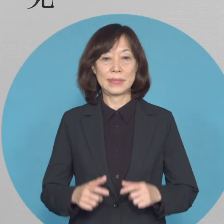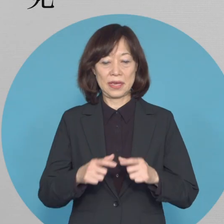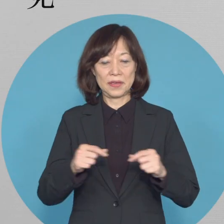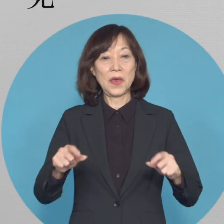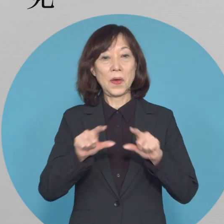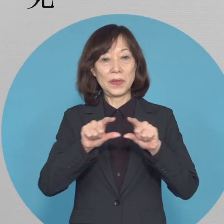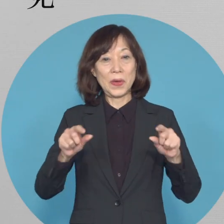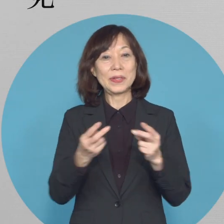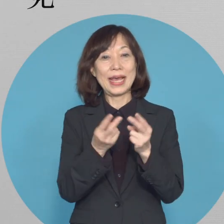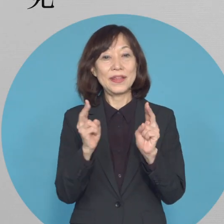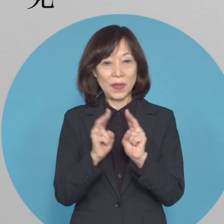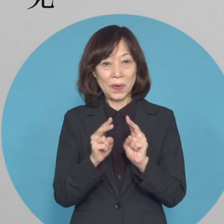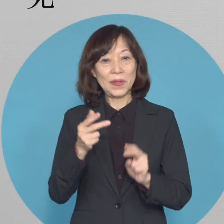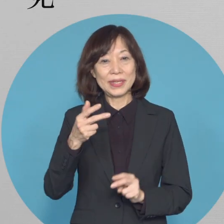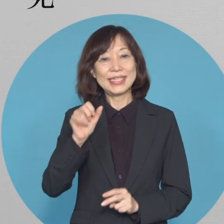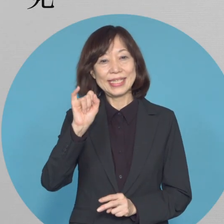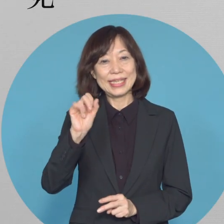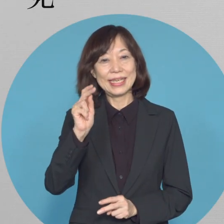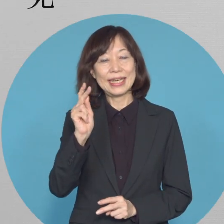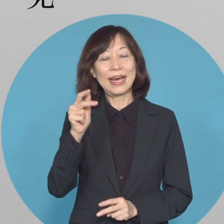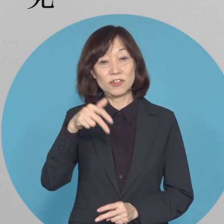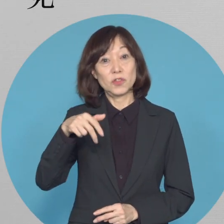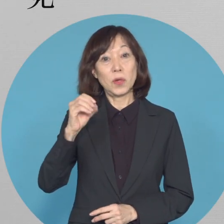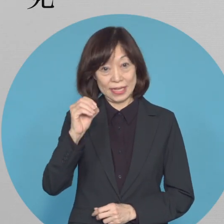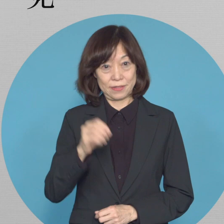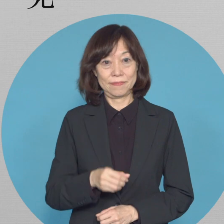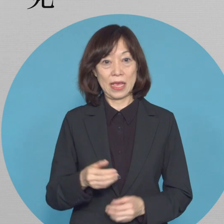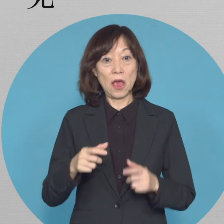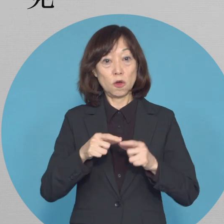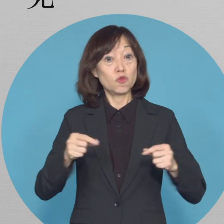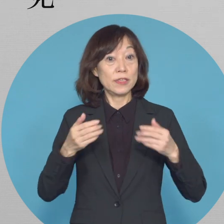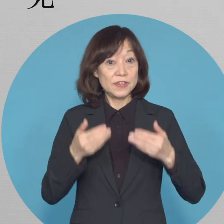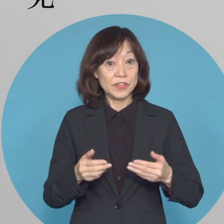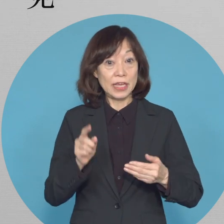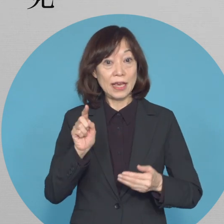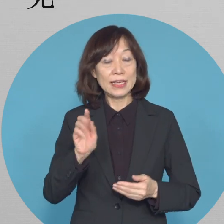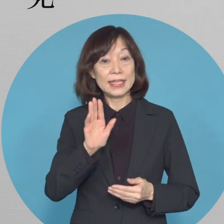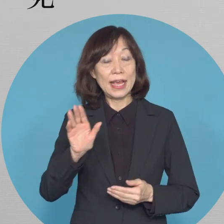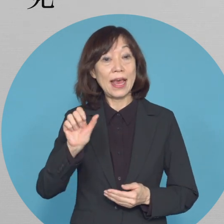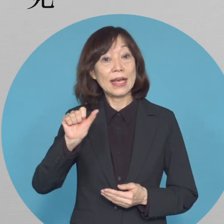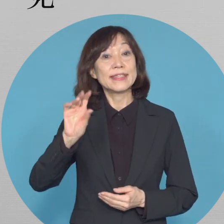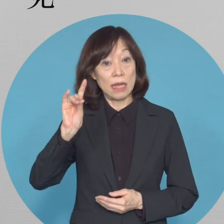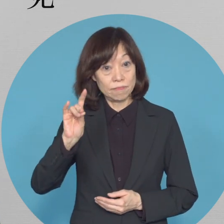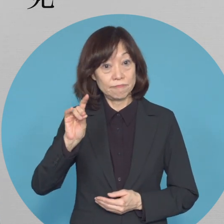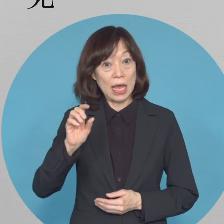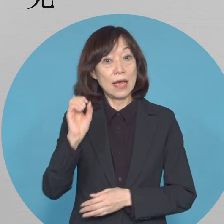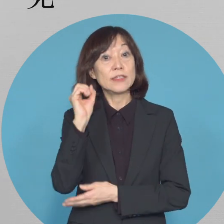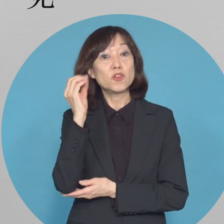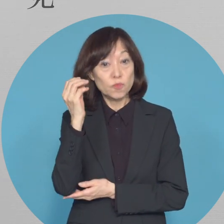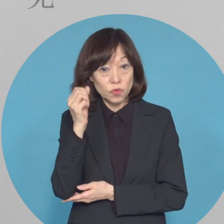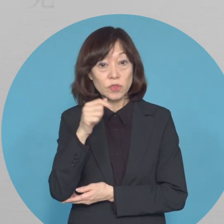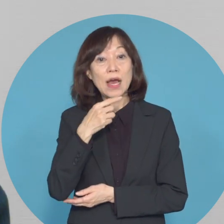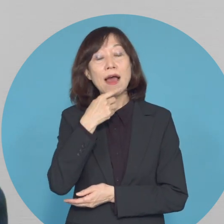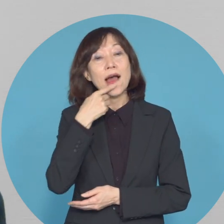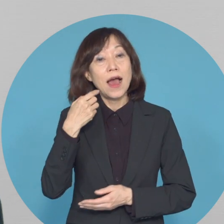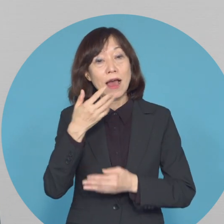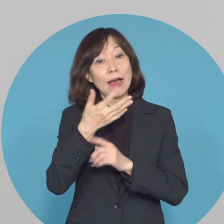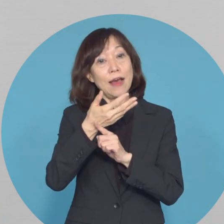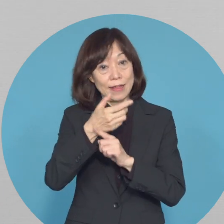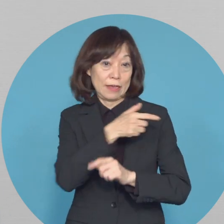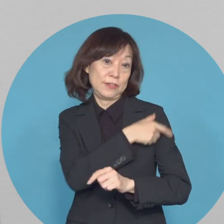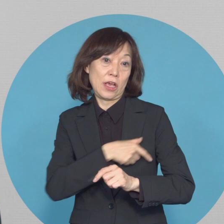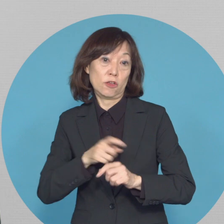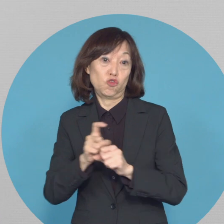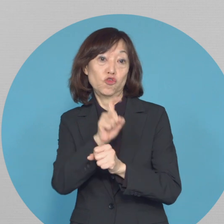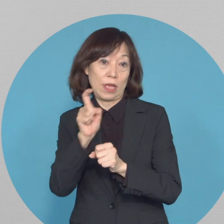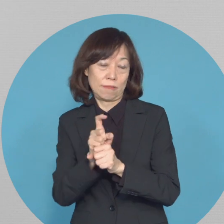日本共産党の志位和夫です。国重秀明さんは新聞赤田記者10年、国政